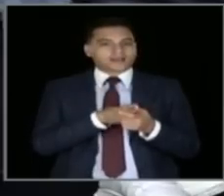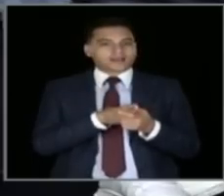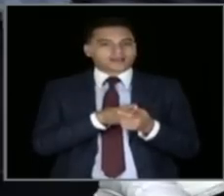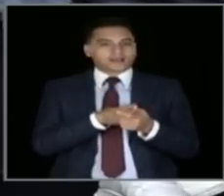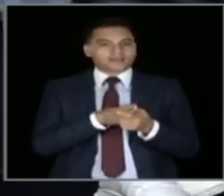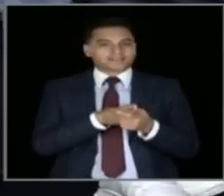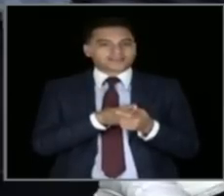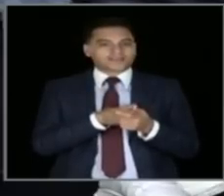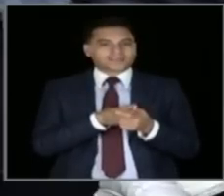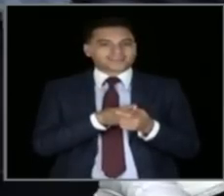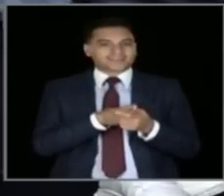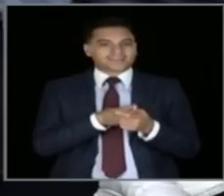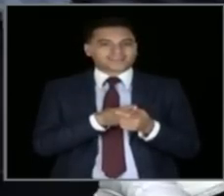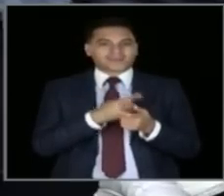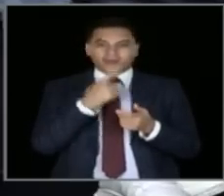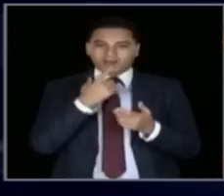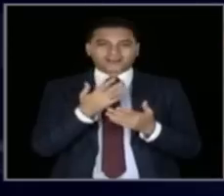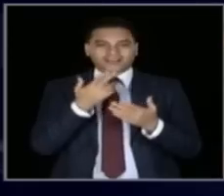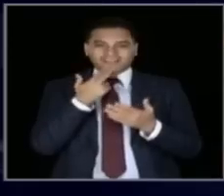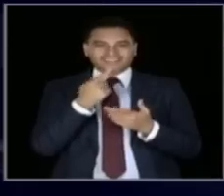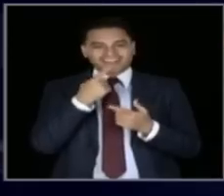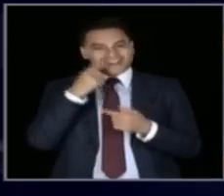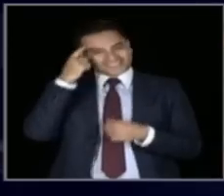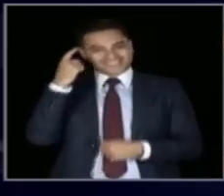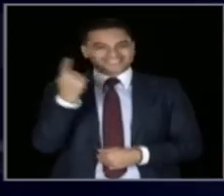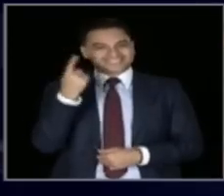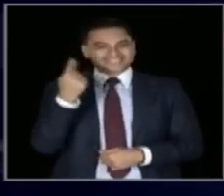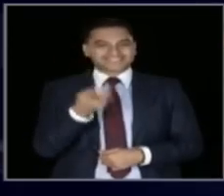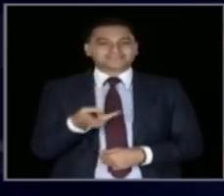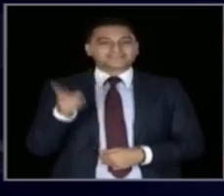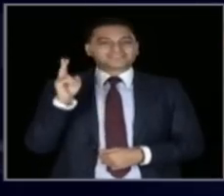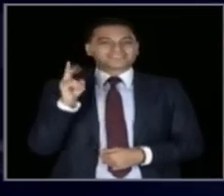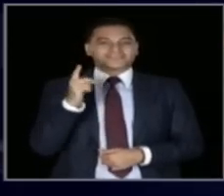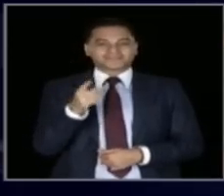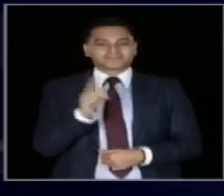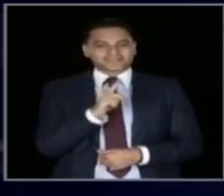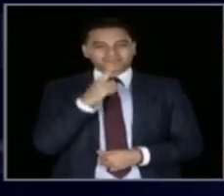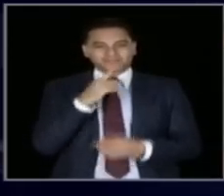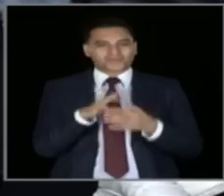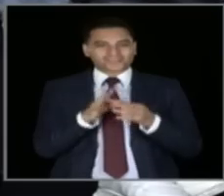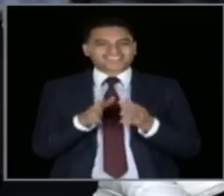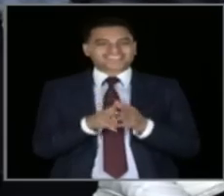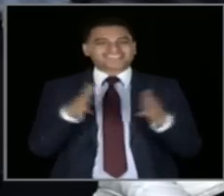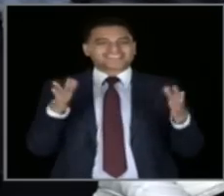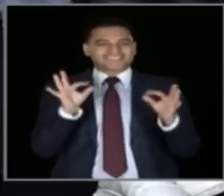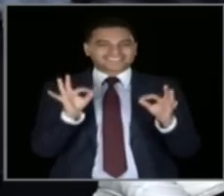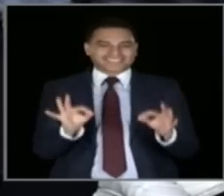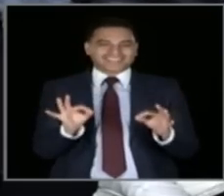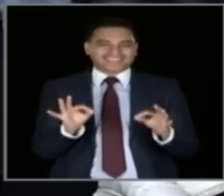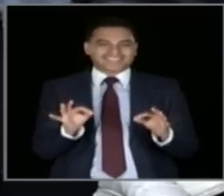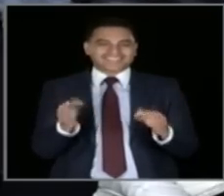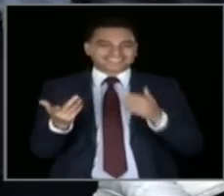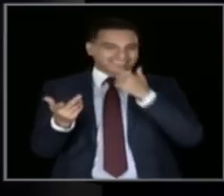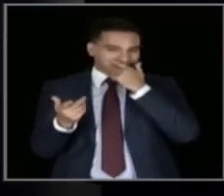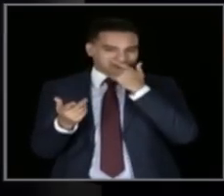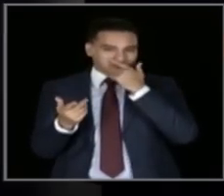انا رب كل يا فيلسوف قوي. يعني ضعنا اجابه. مش كبرت الموضوع شويه؟ اصل